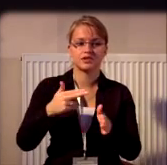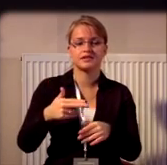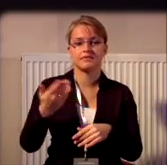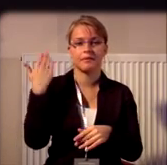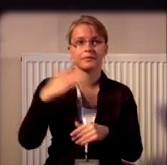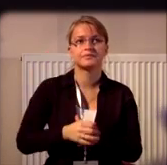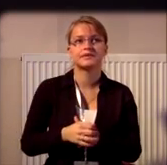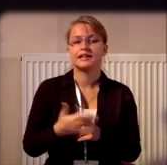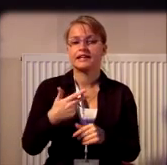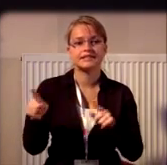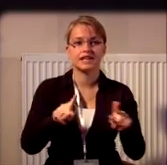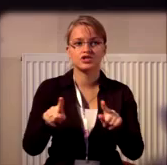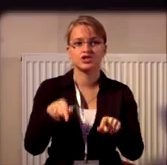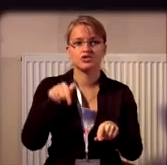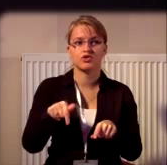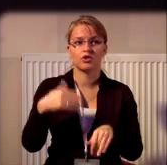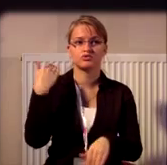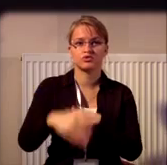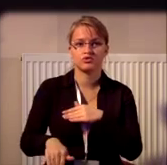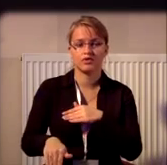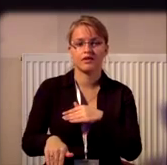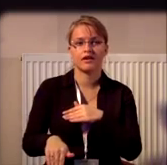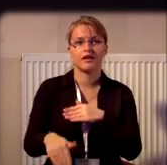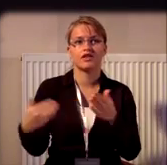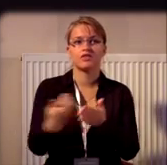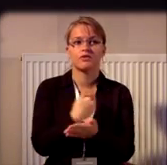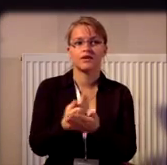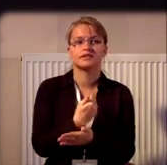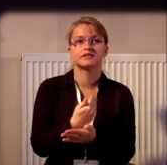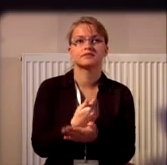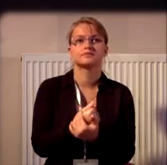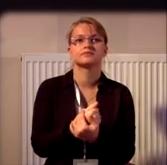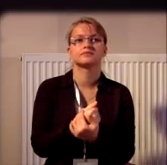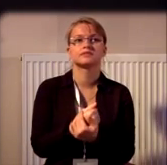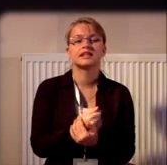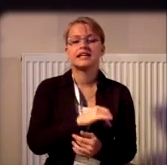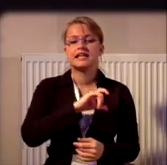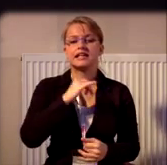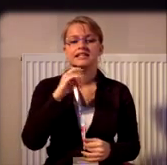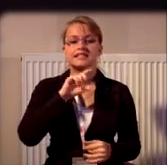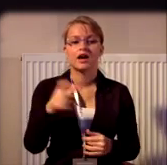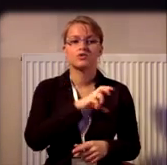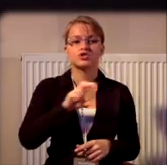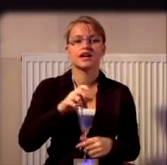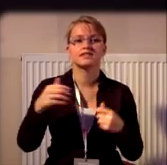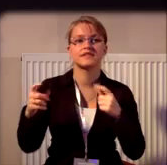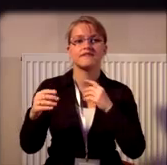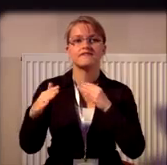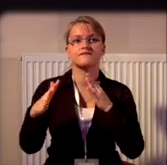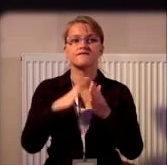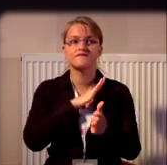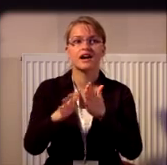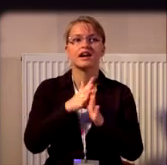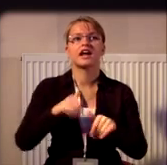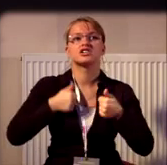nie znaczy, że zakończyliśmy tego rodzaju innowacje. Mówiliśmy już Państwu, że my cały czas walczymy, żeby nowe oddziały, nowi uczniowie